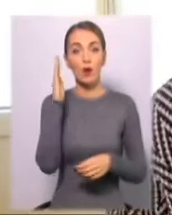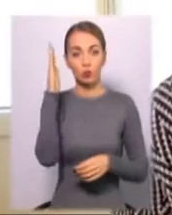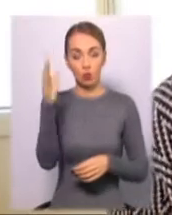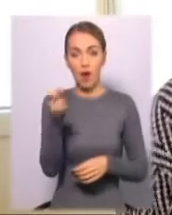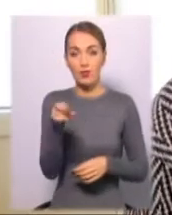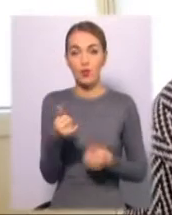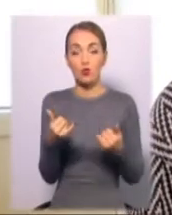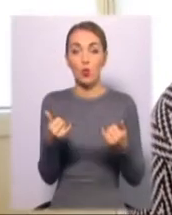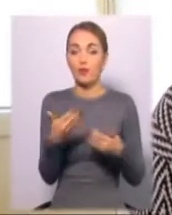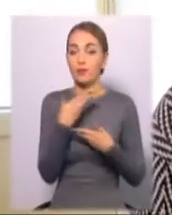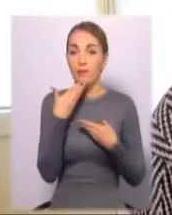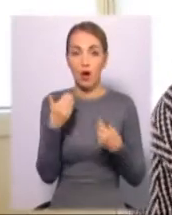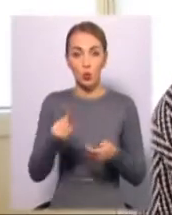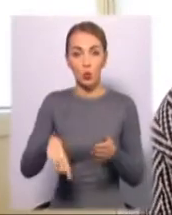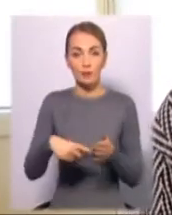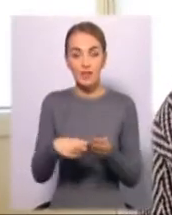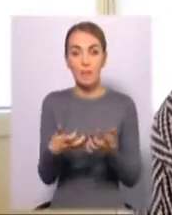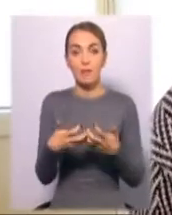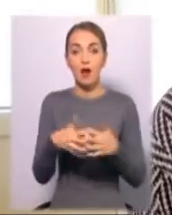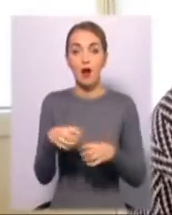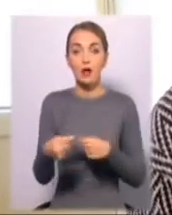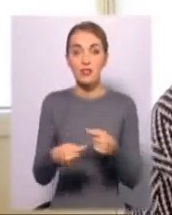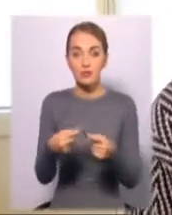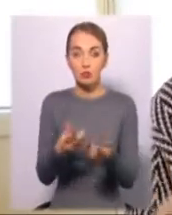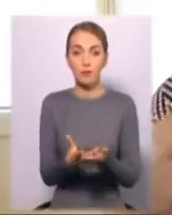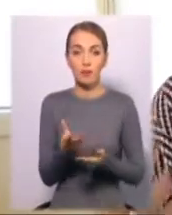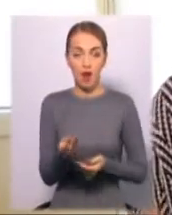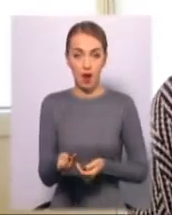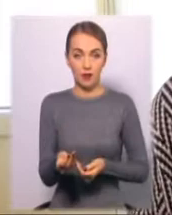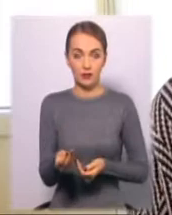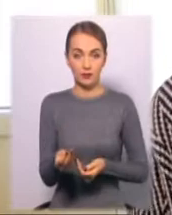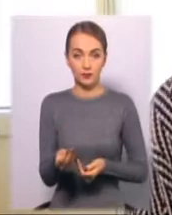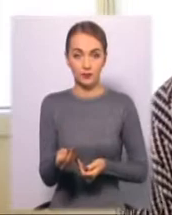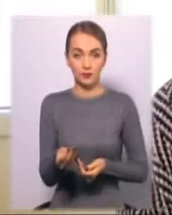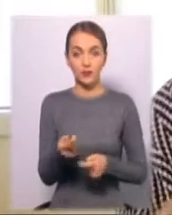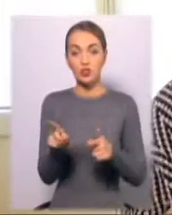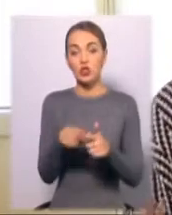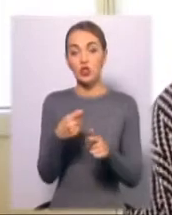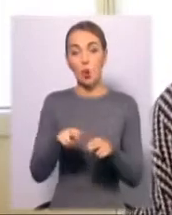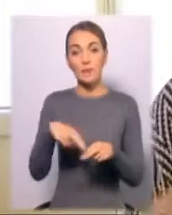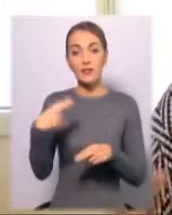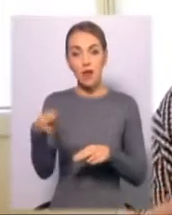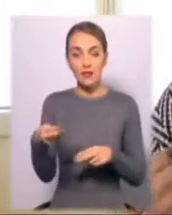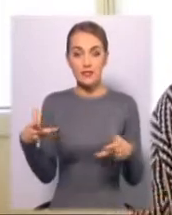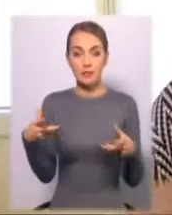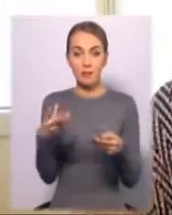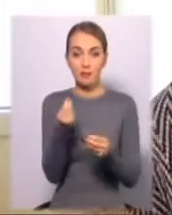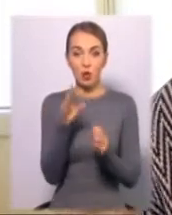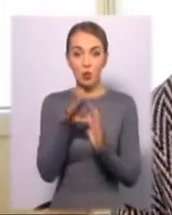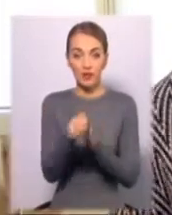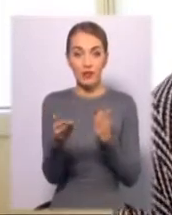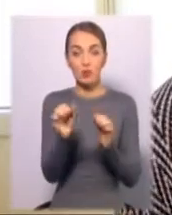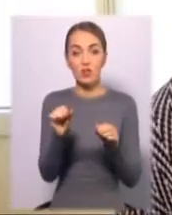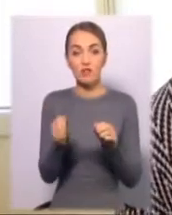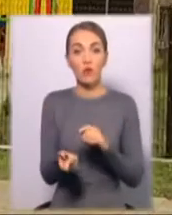Але на сьогодні немає у міста механізму сплати чи компенсації пайових, які, можливо,